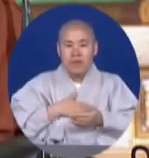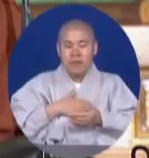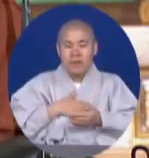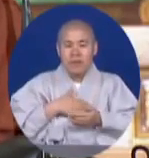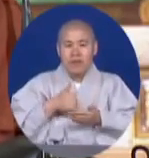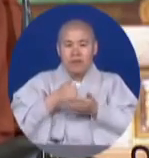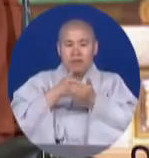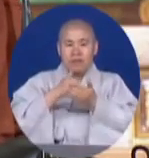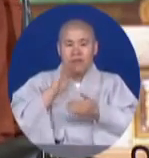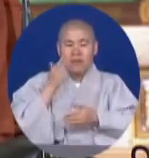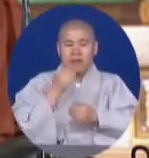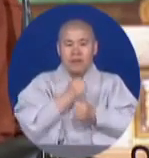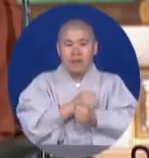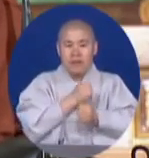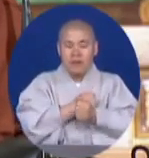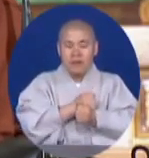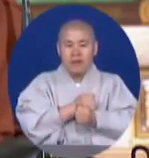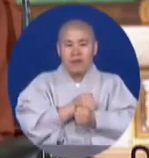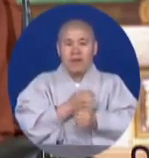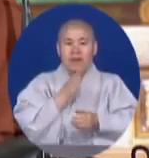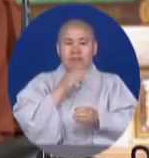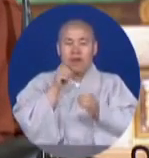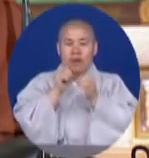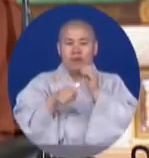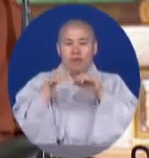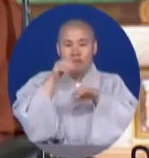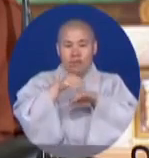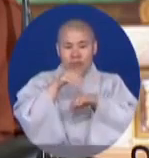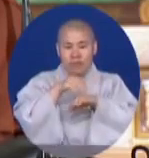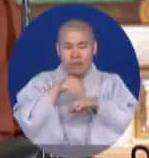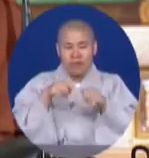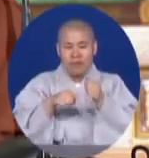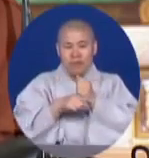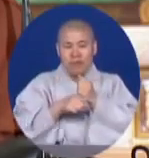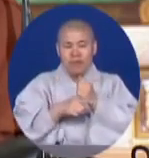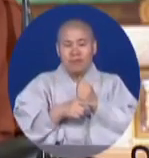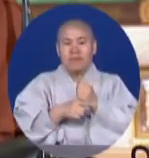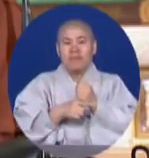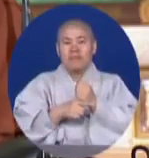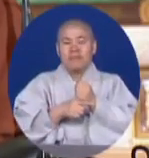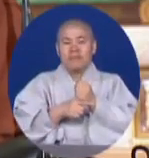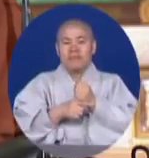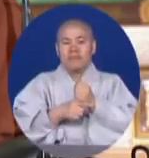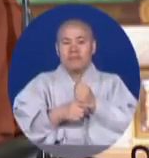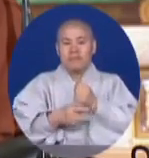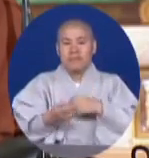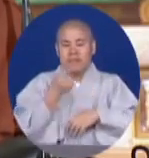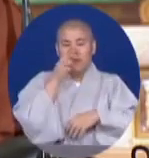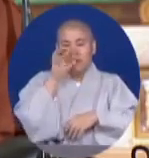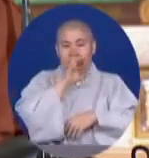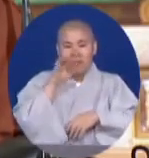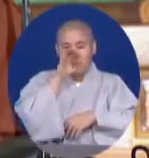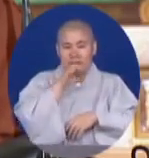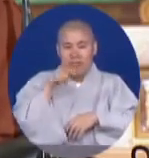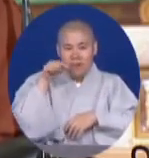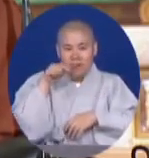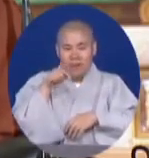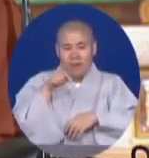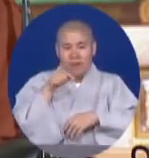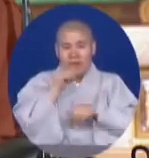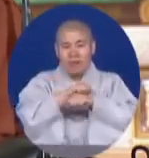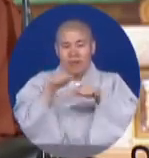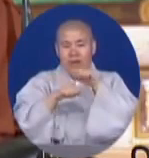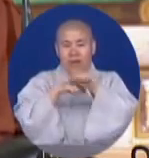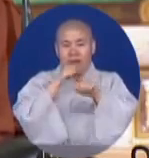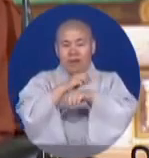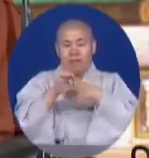게 그게 수행입니다. 그래서 학습이 깊어지면 반드시 수행이 되고 수행이 되면 성취가